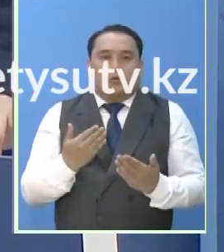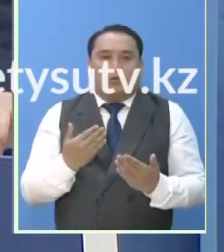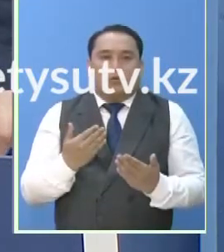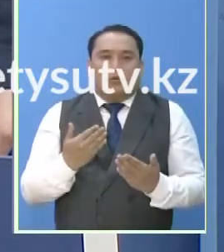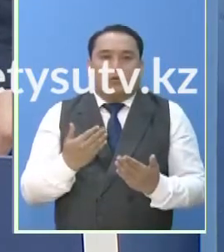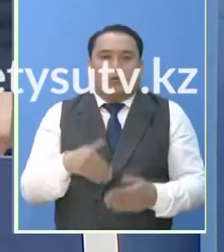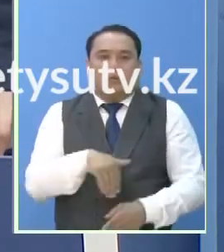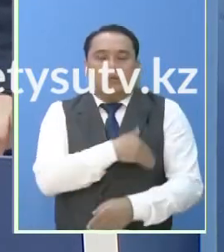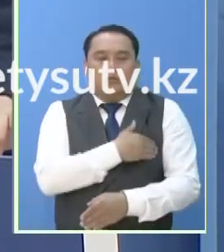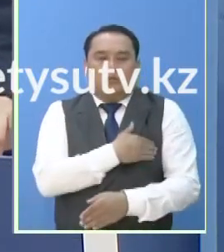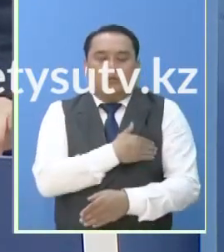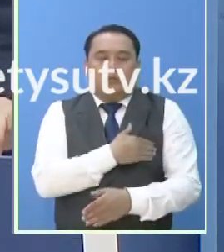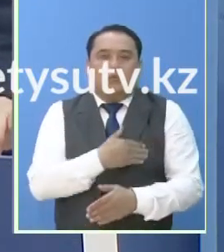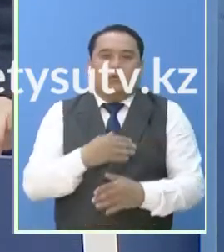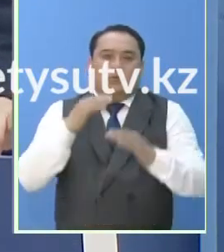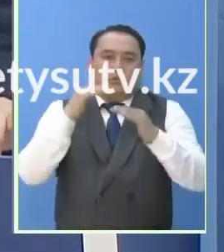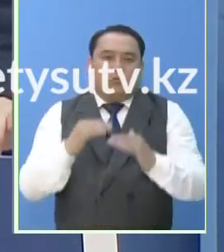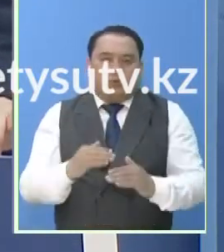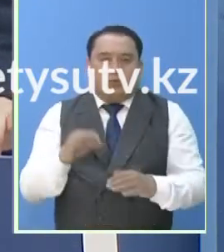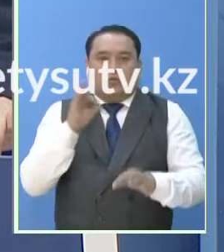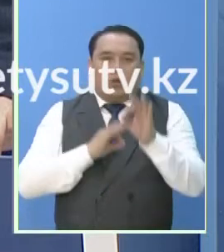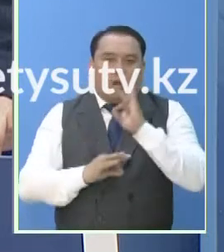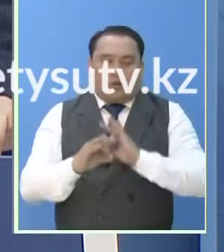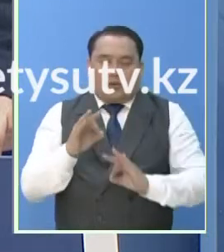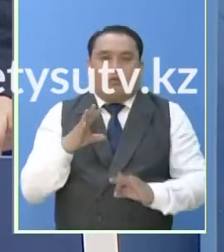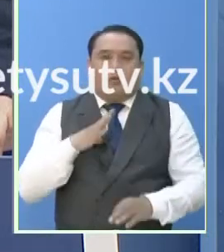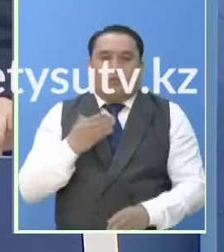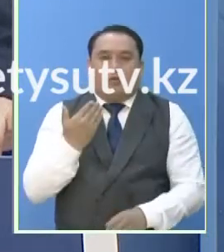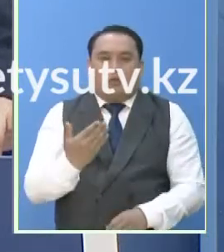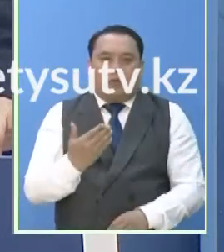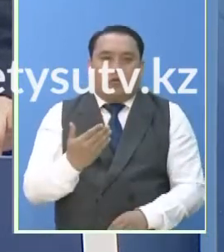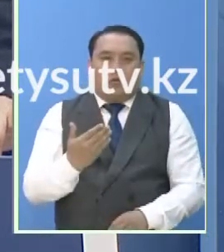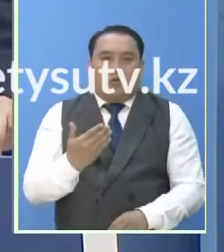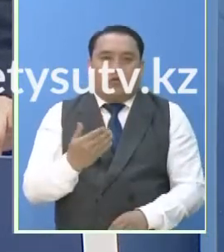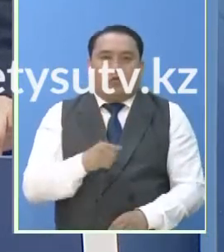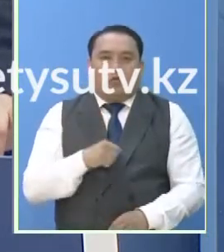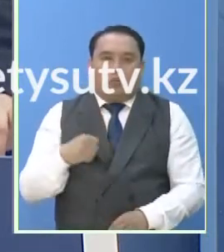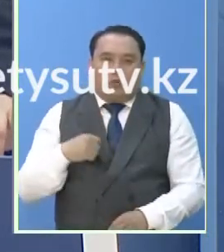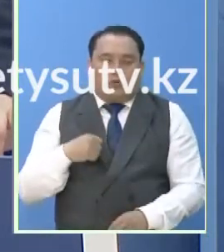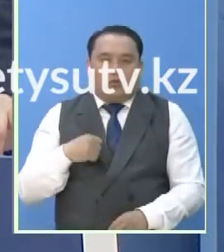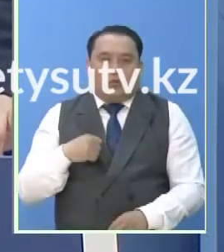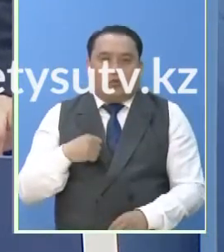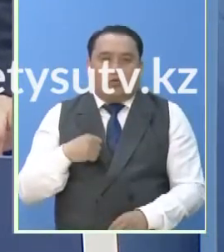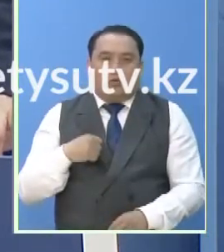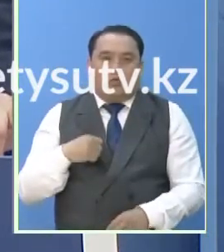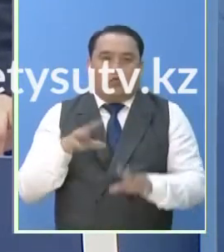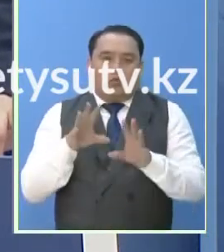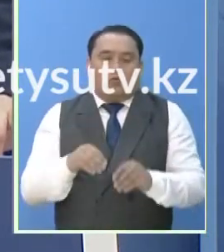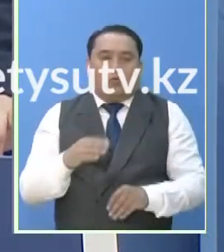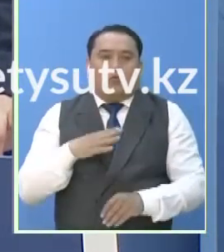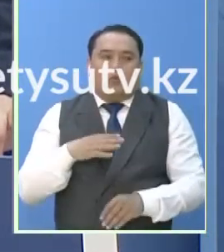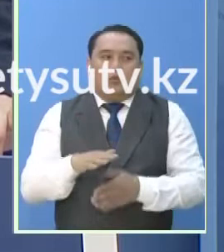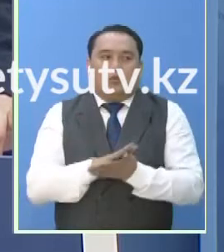жарапан ішеше деді, жаңағы сүретін дәрілерді беріп, өзімде соны ішіп, ешқандай